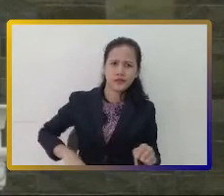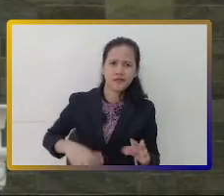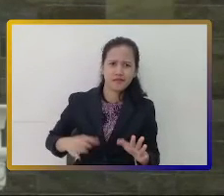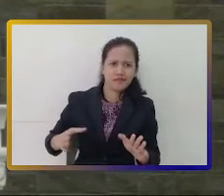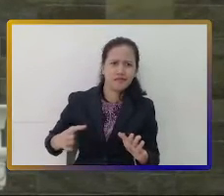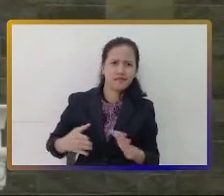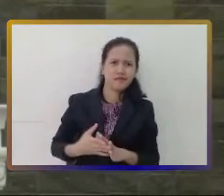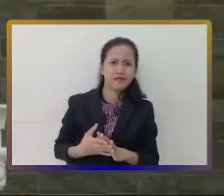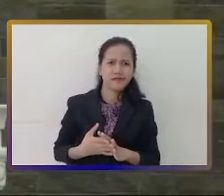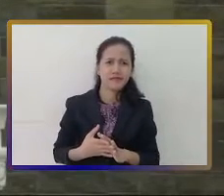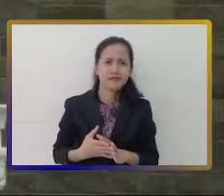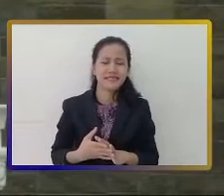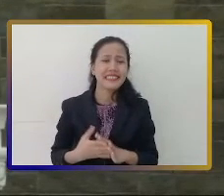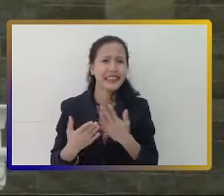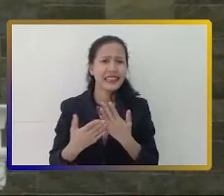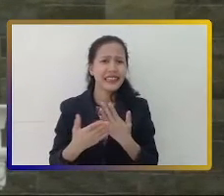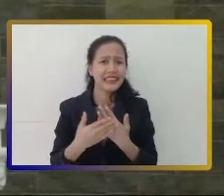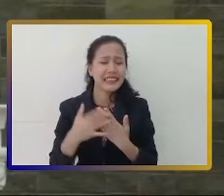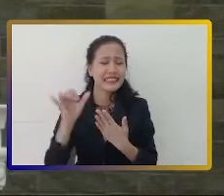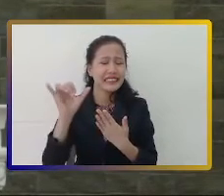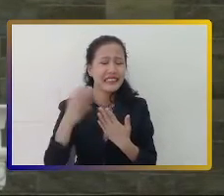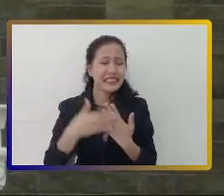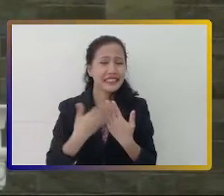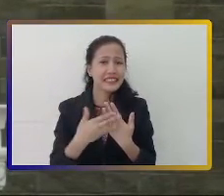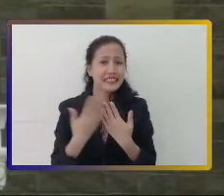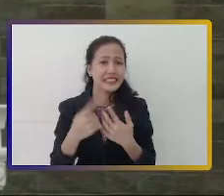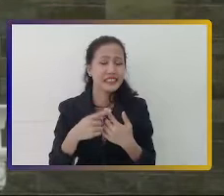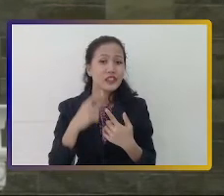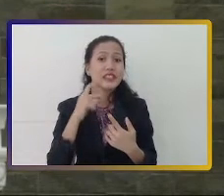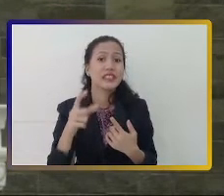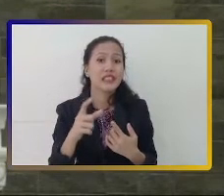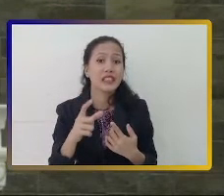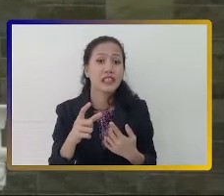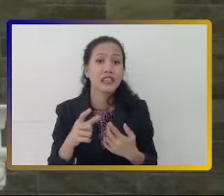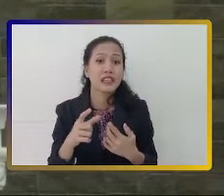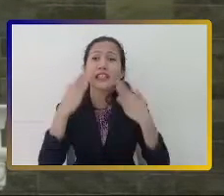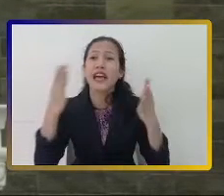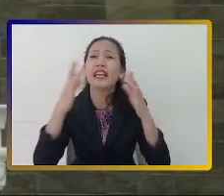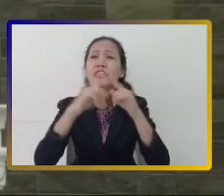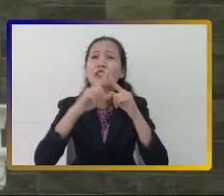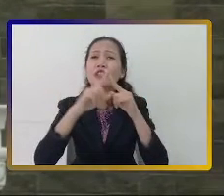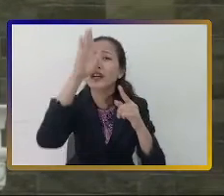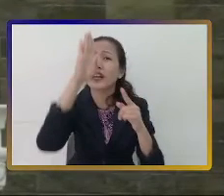madaling sabihin, ang salamat sa Panginoon, pag-testimony time.